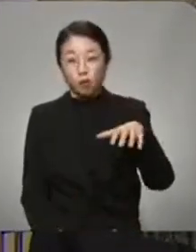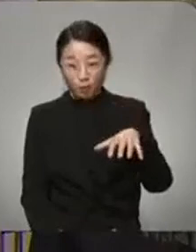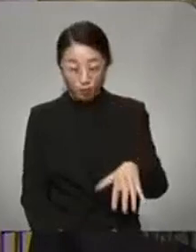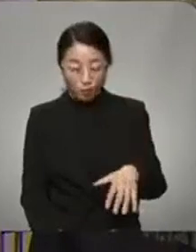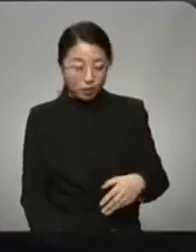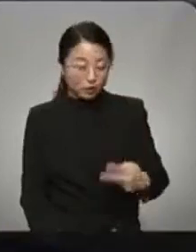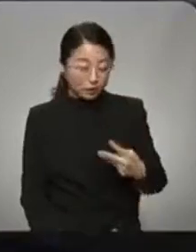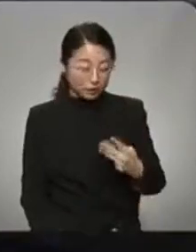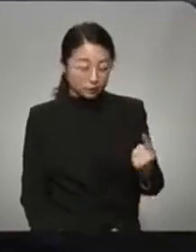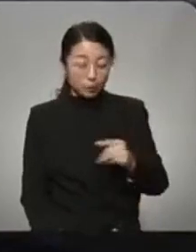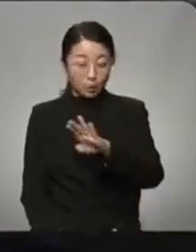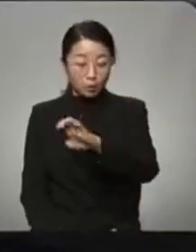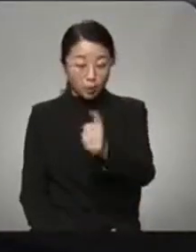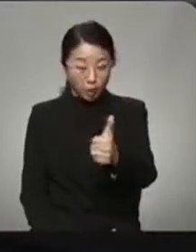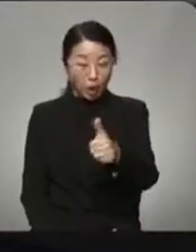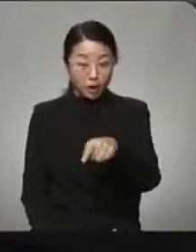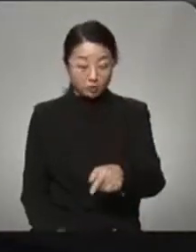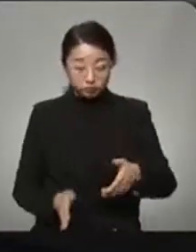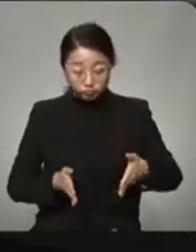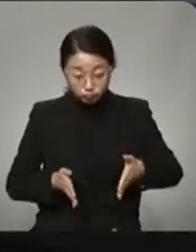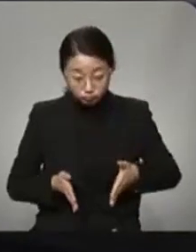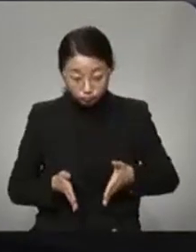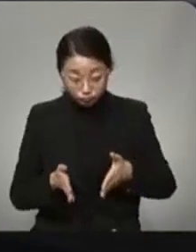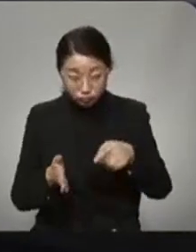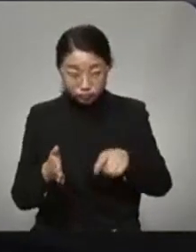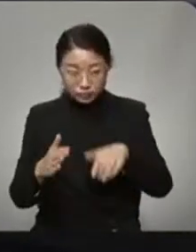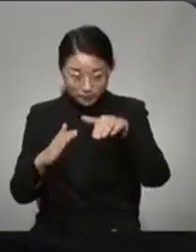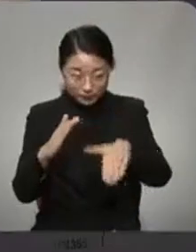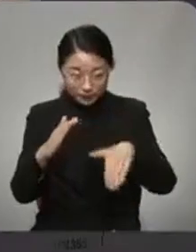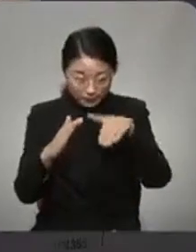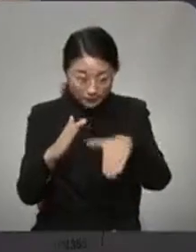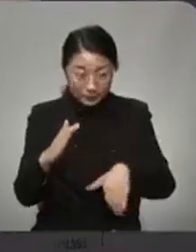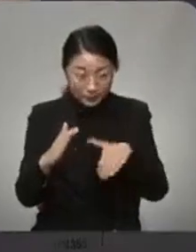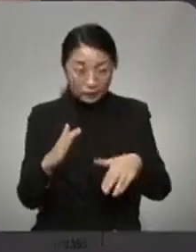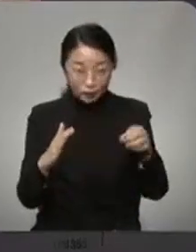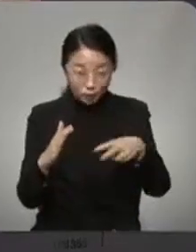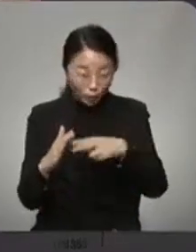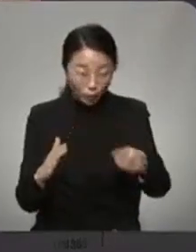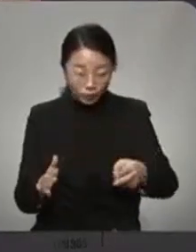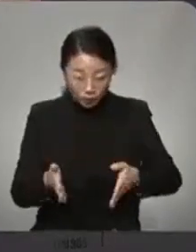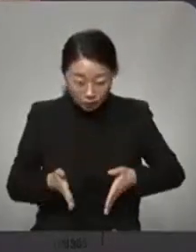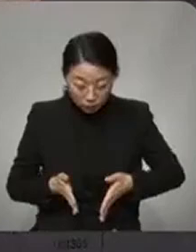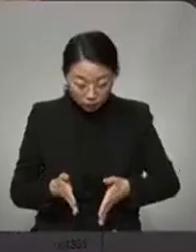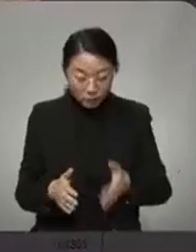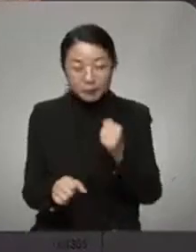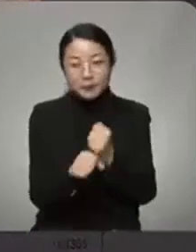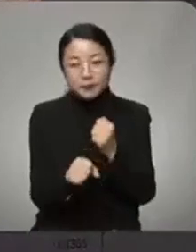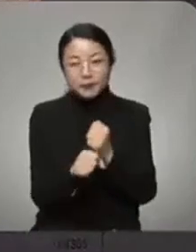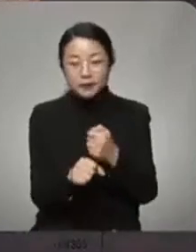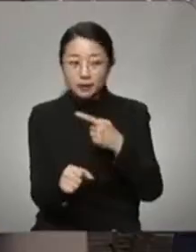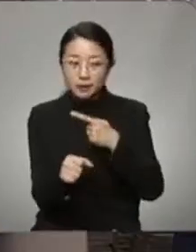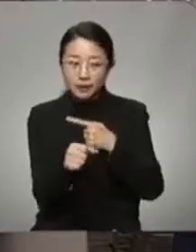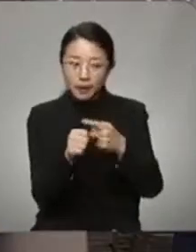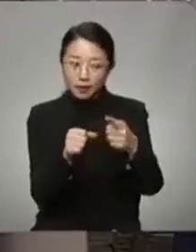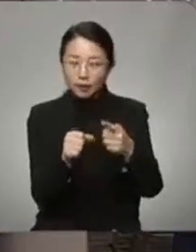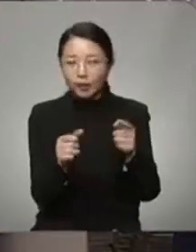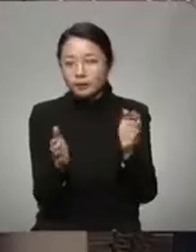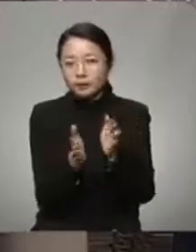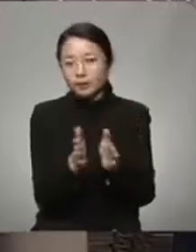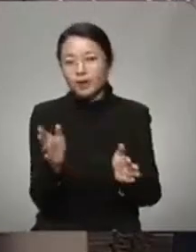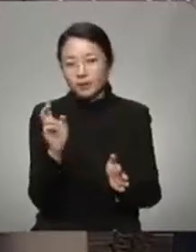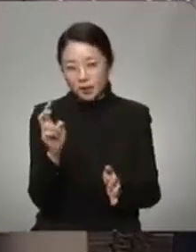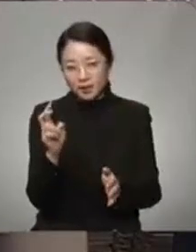포항을는 동해중부선 철도 토목공사와 포항 전철화 공사도 내년말 개통을 목표로 진행